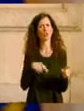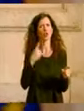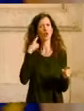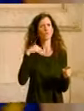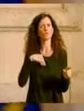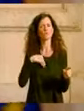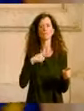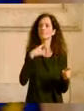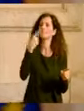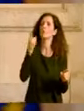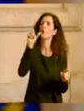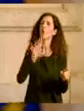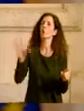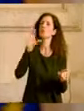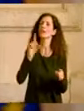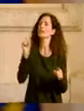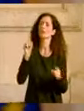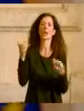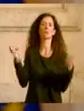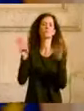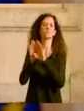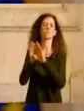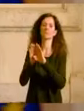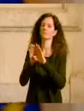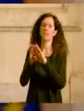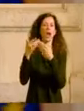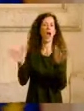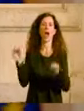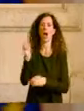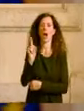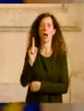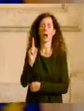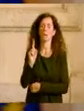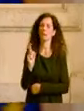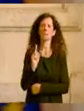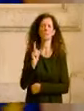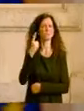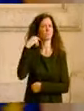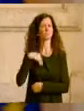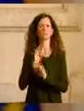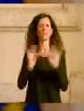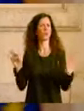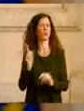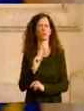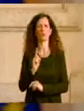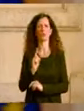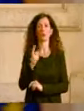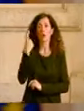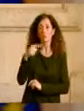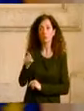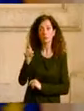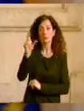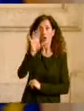non apre la Lombardia, perché non è quella fascia quella che giustifica la